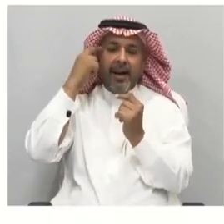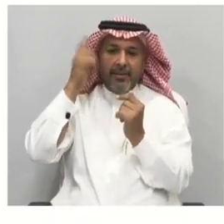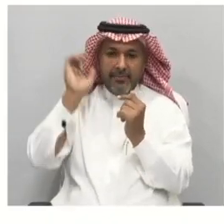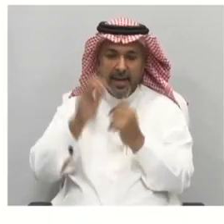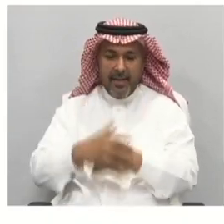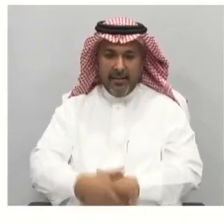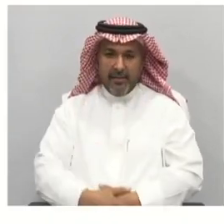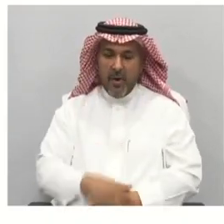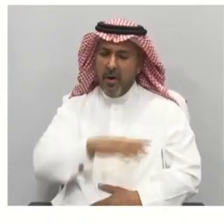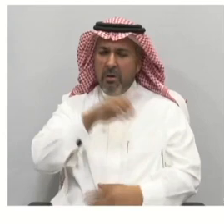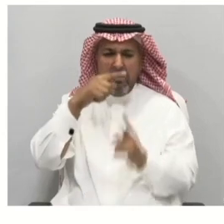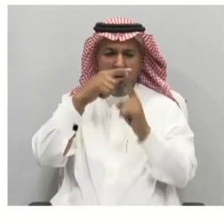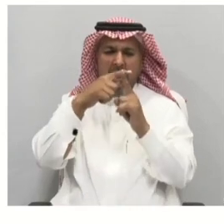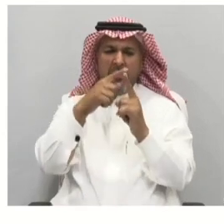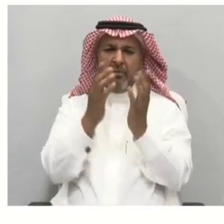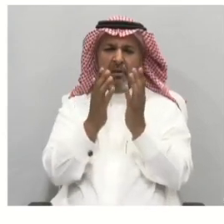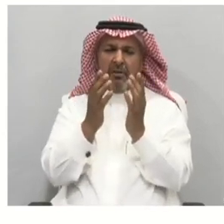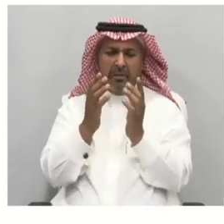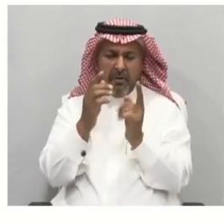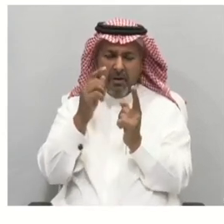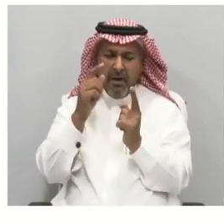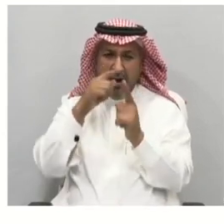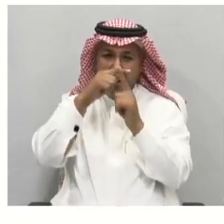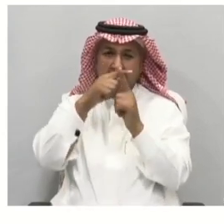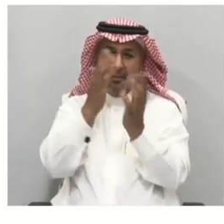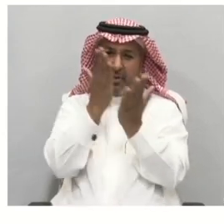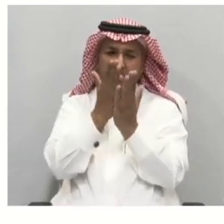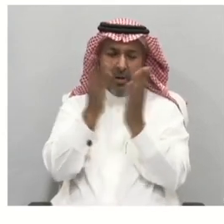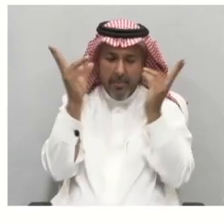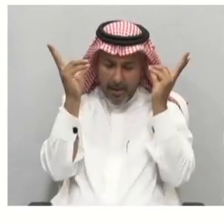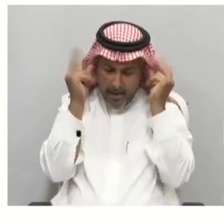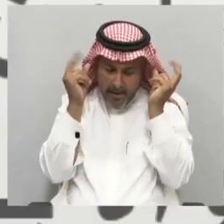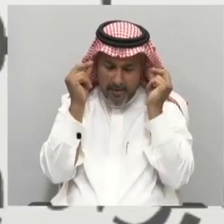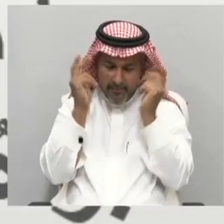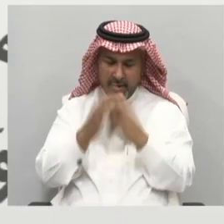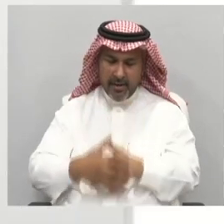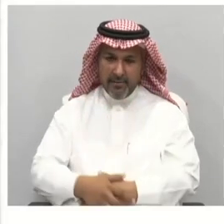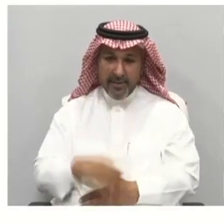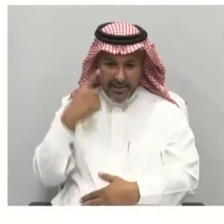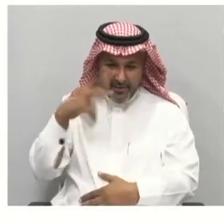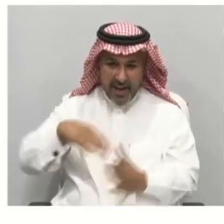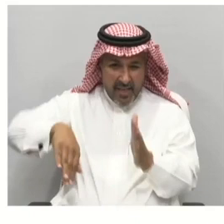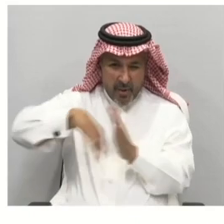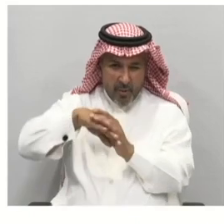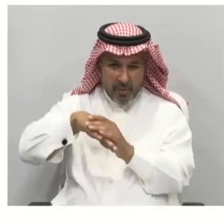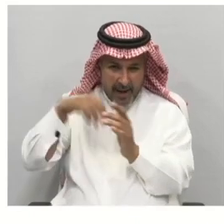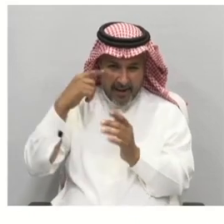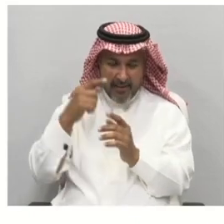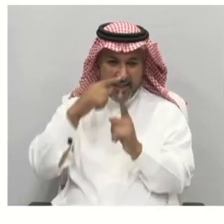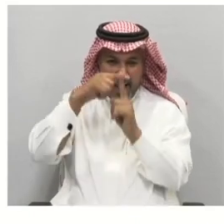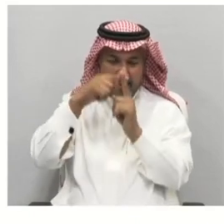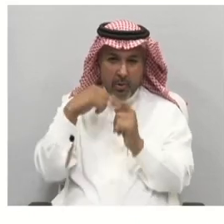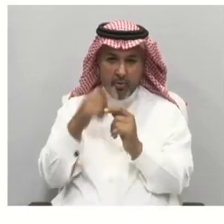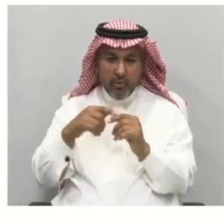الله تعالى انه امر فطري تاملوا هذا الحديث العظيم هو قوله صلى الله عليه وسلم ما من